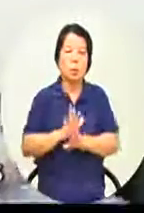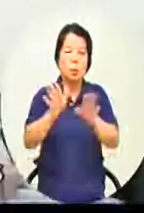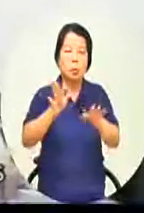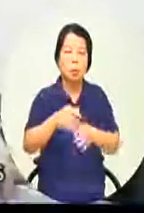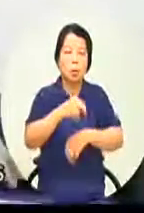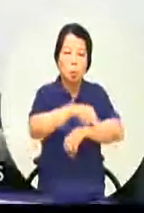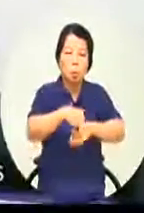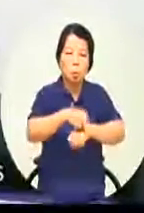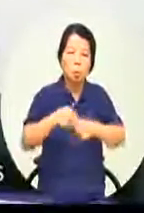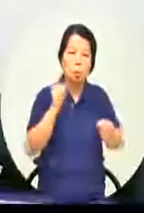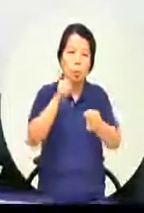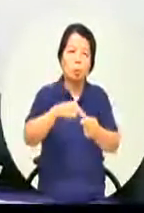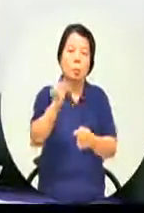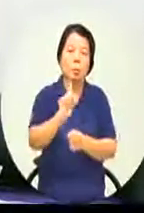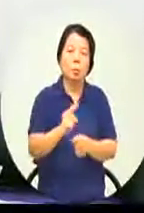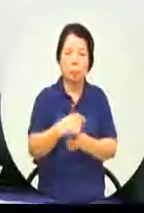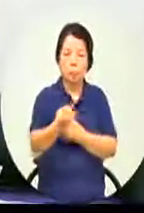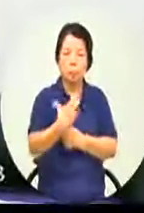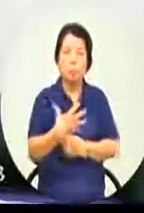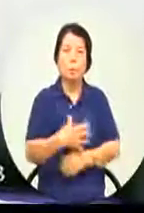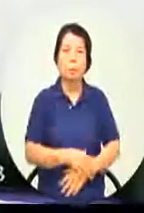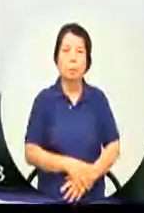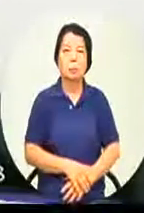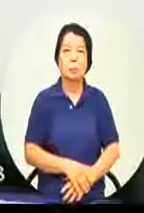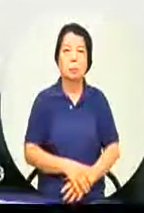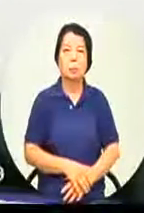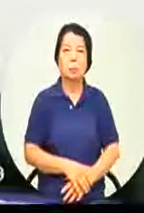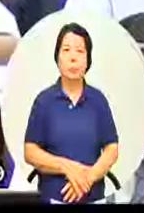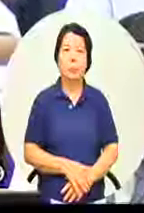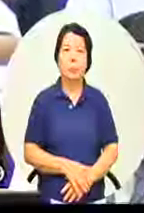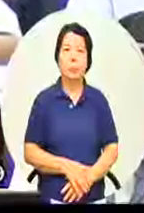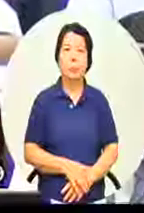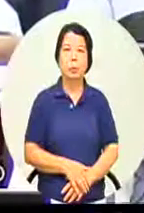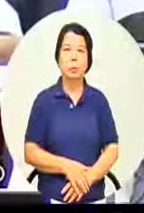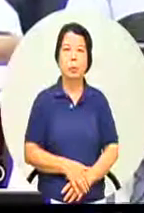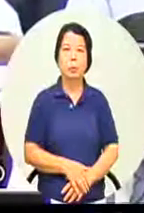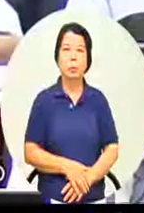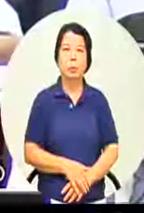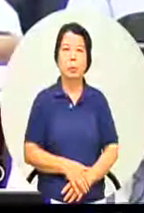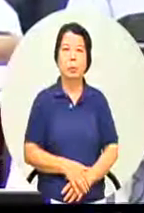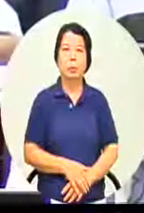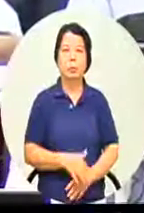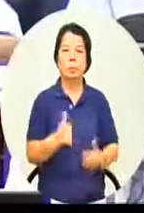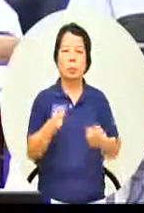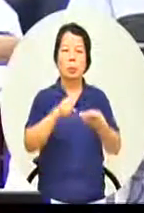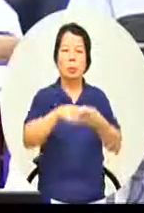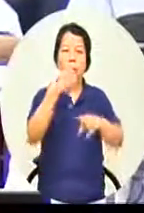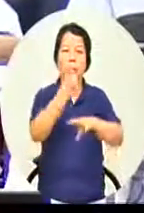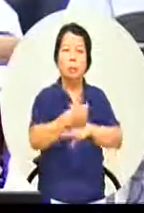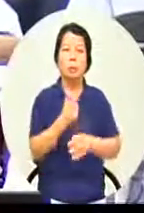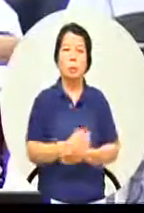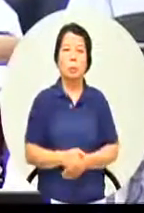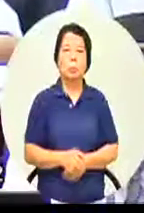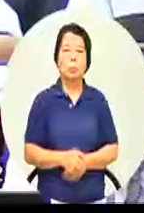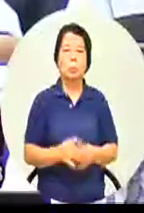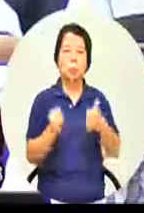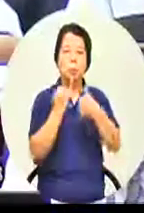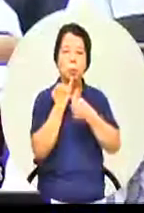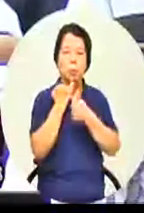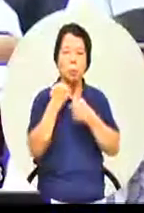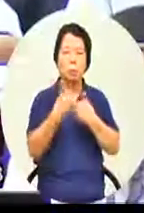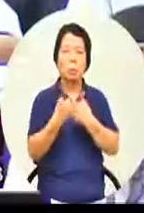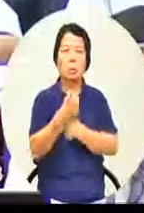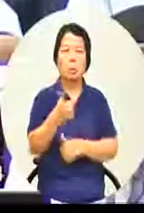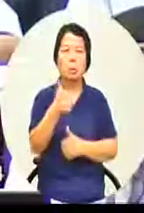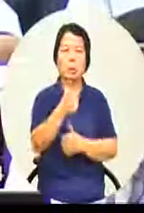规划是什么。来，请局长，谢谢。 来，郑局长，请答。 好，谢谢主席，谢谢何议员哈。那